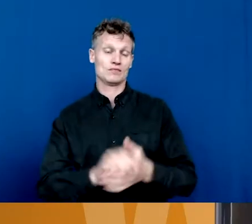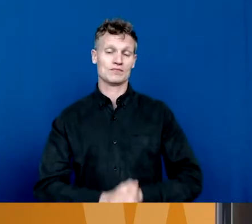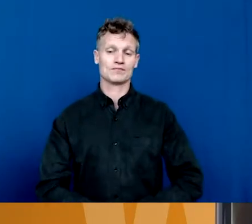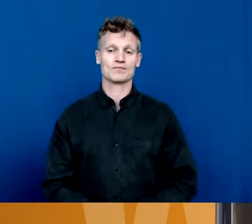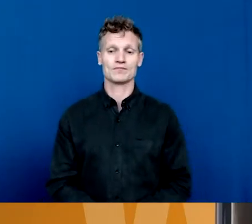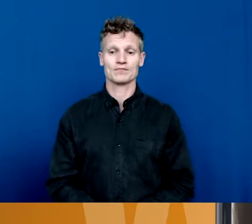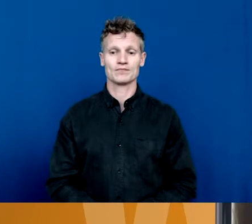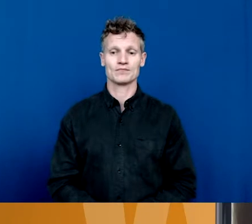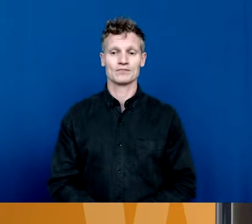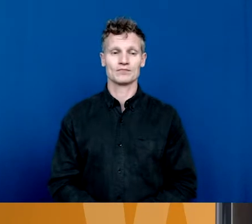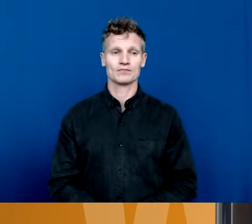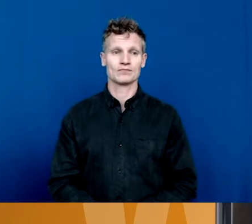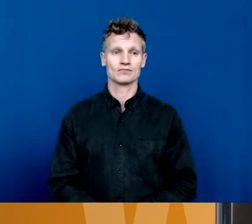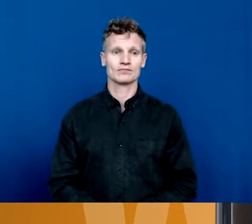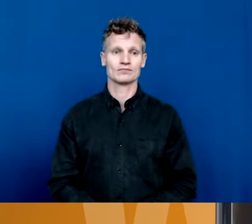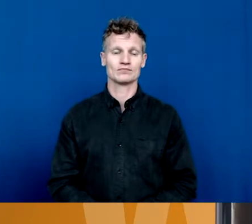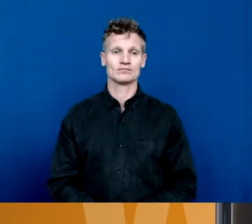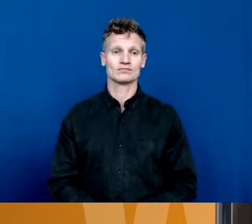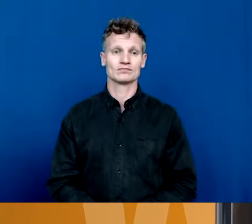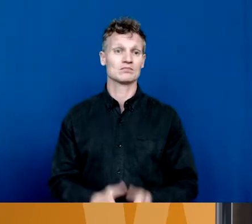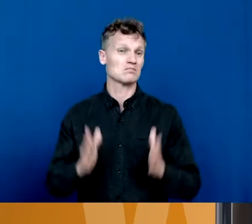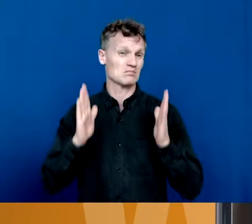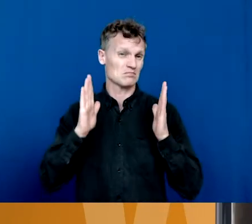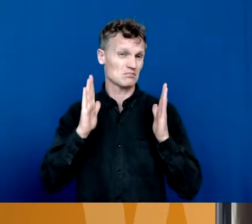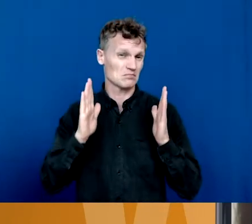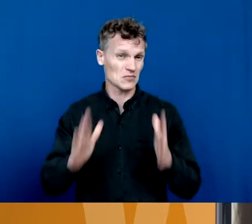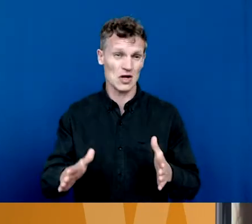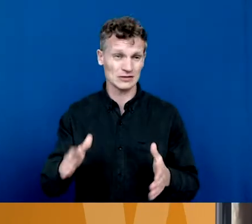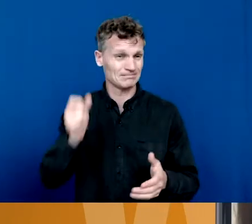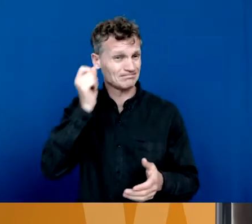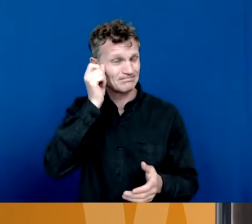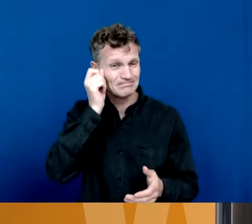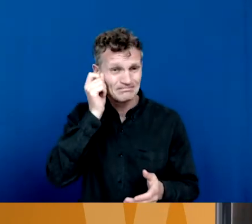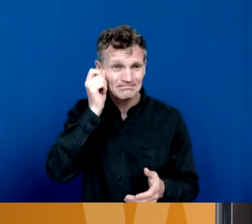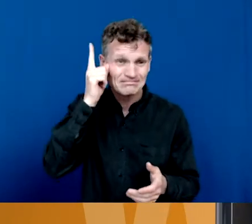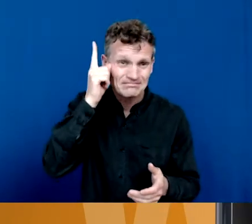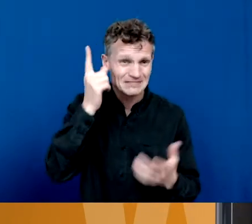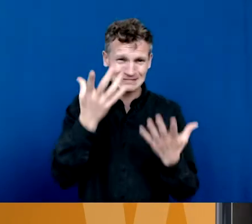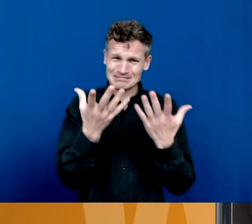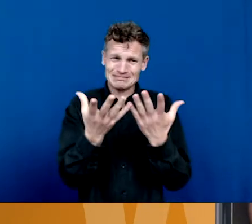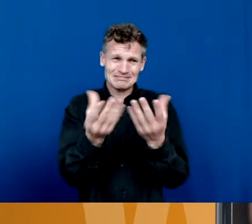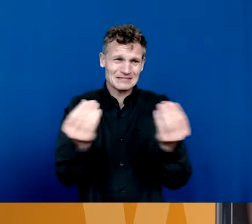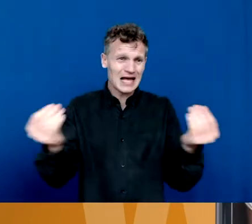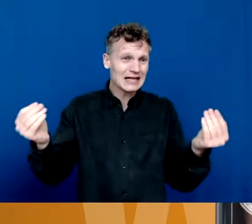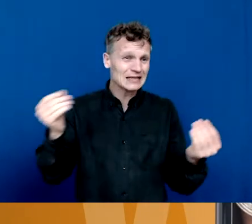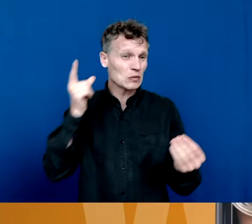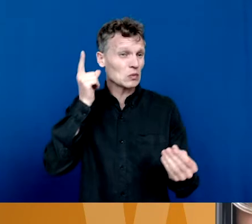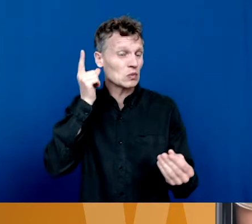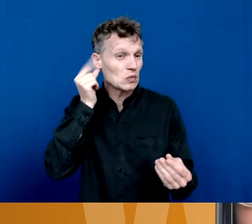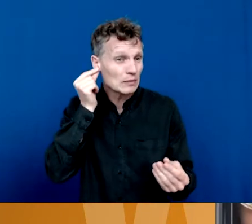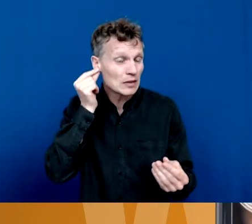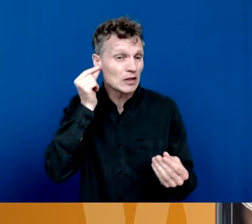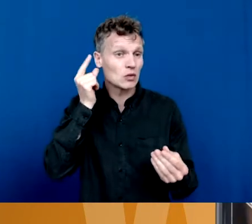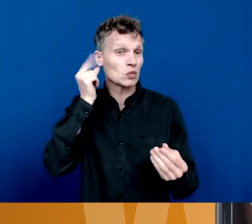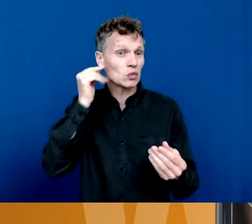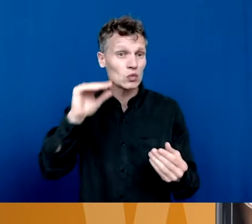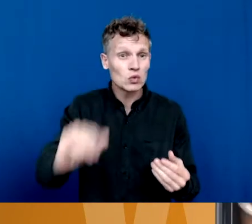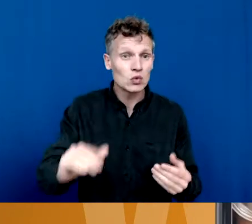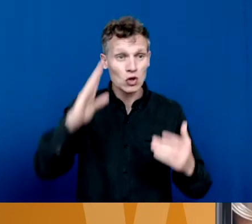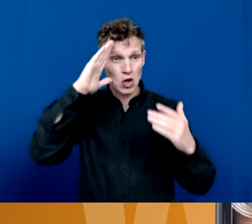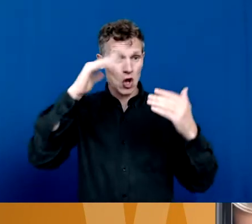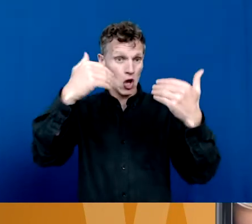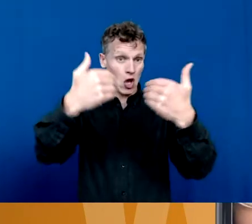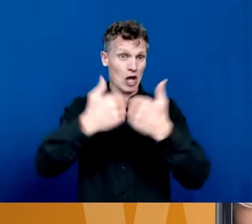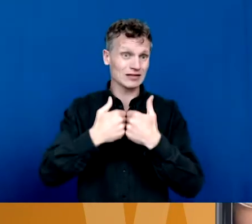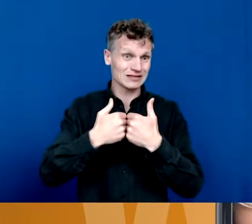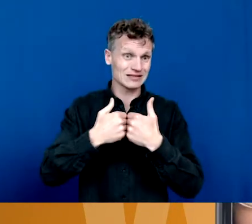we need to be aware the Nous devons être conscients du nombre des femmes et des filles autistes qui finissent